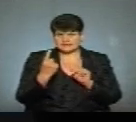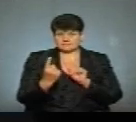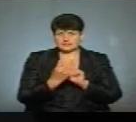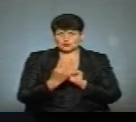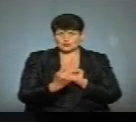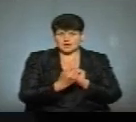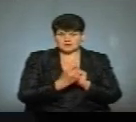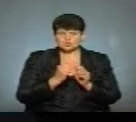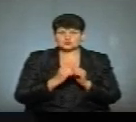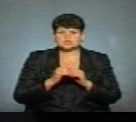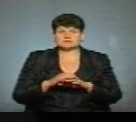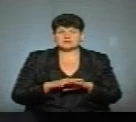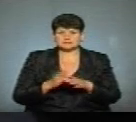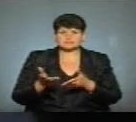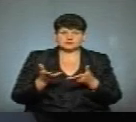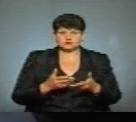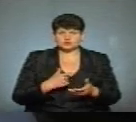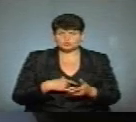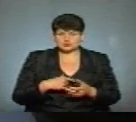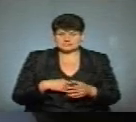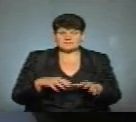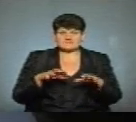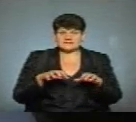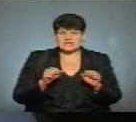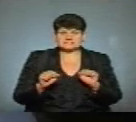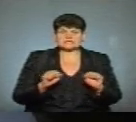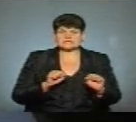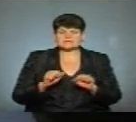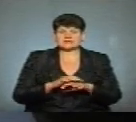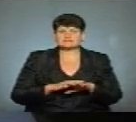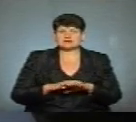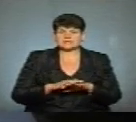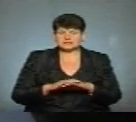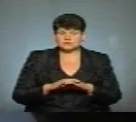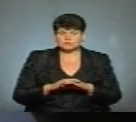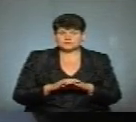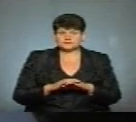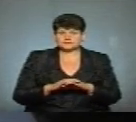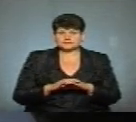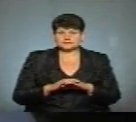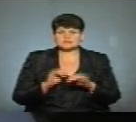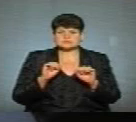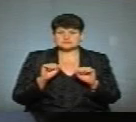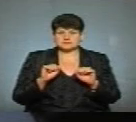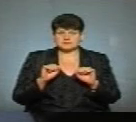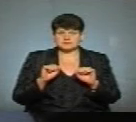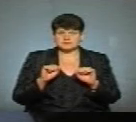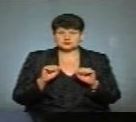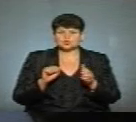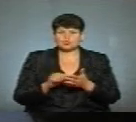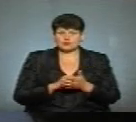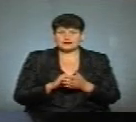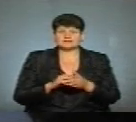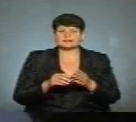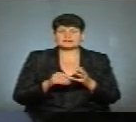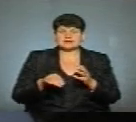кожним ринком. Тобто ми запрошуємо до себе власників чи керівників ринку з правоустановчими документами на землю, а також на